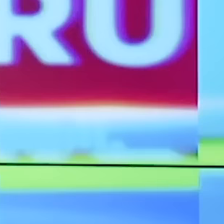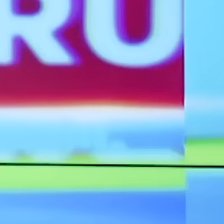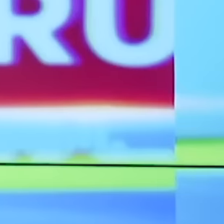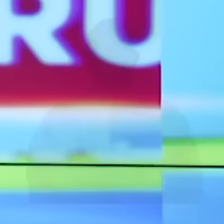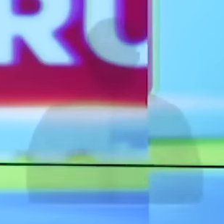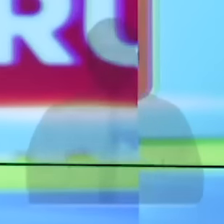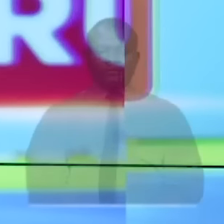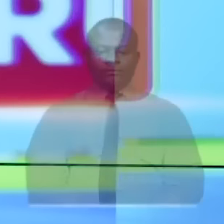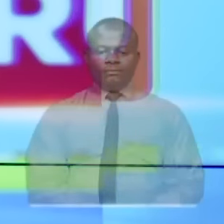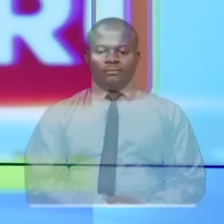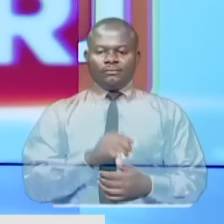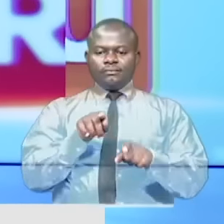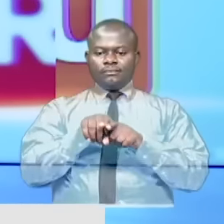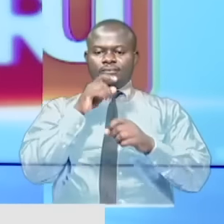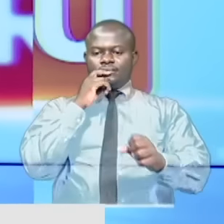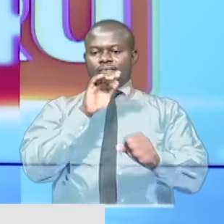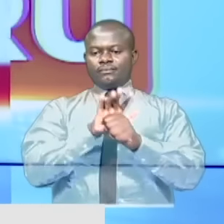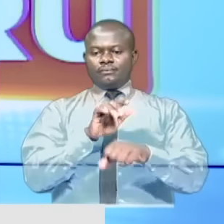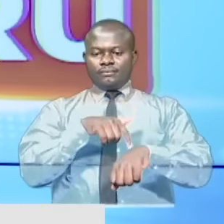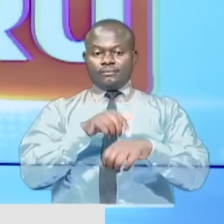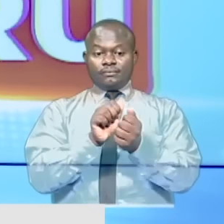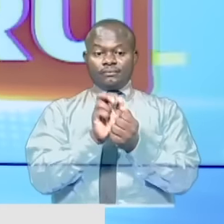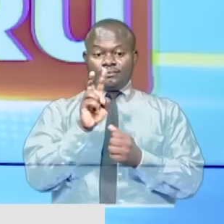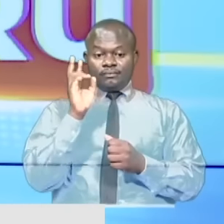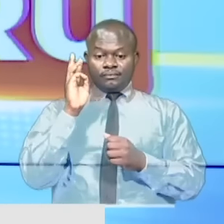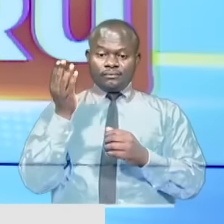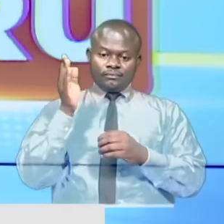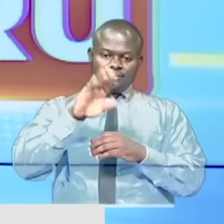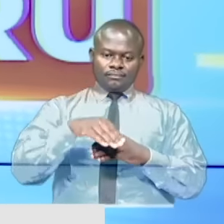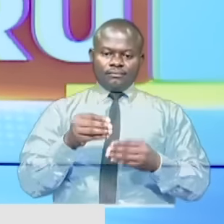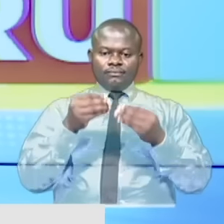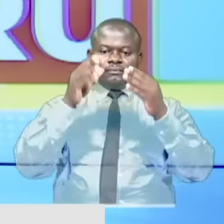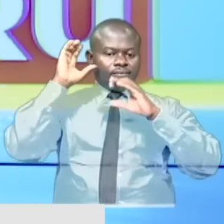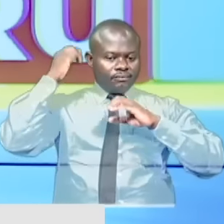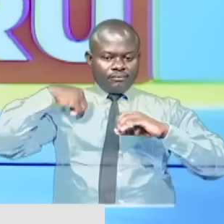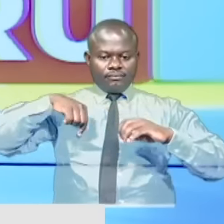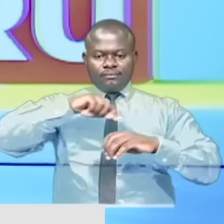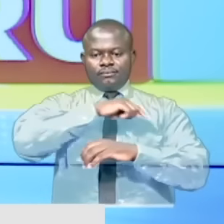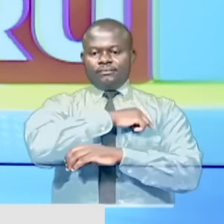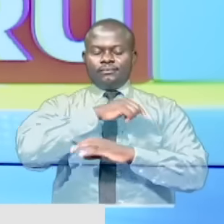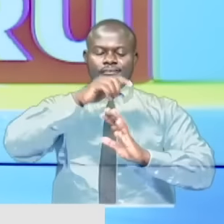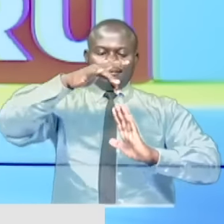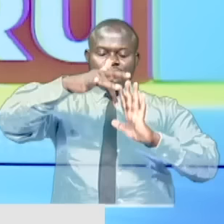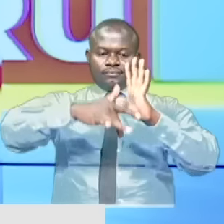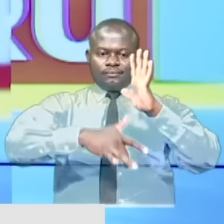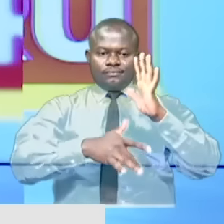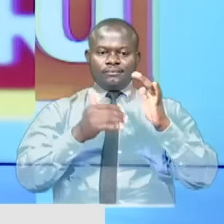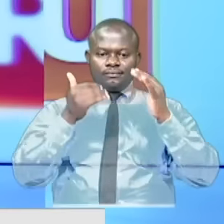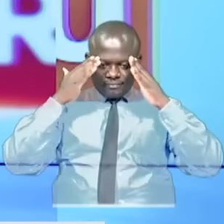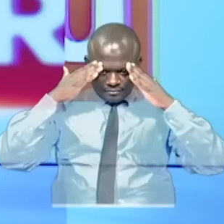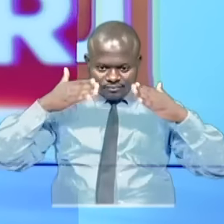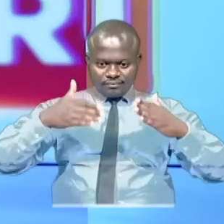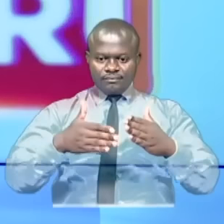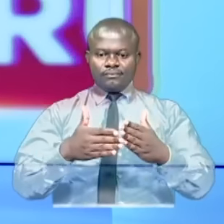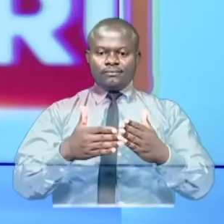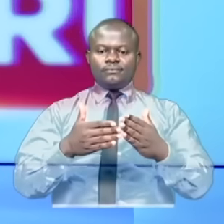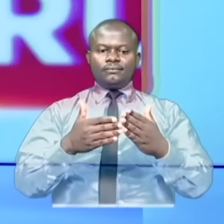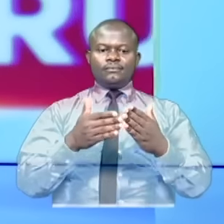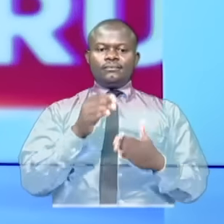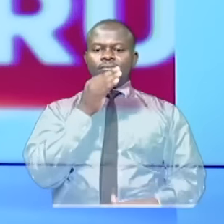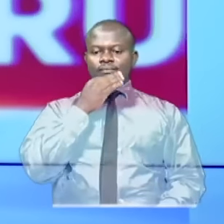koko nari nabasezeranyije rero nari nababwiye ko saa kumi n'ebyiri ndi bugaruke kuza kubagezaho amakuru arambuye aza no kubagezweho ndi kumwe